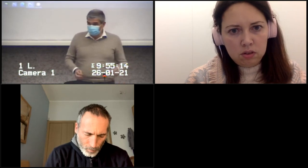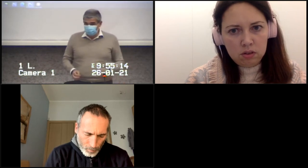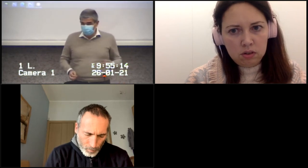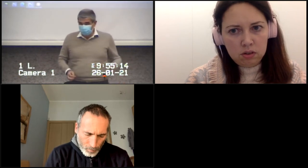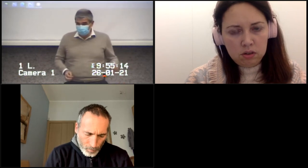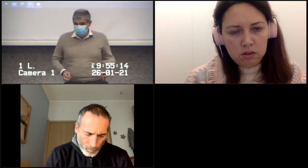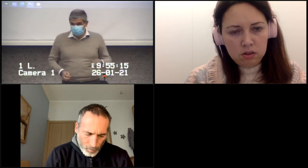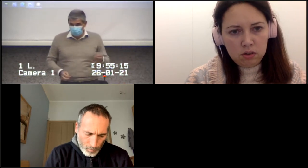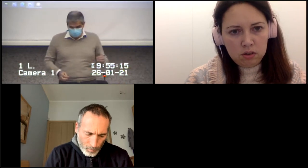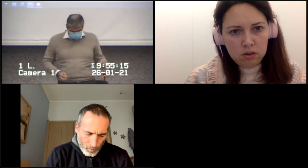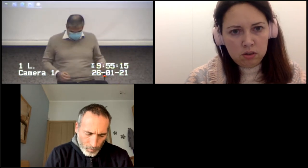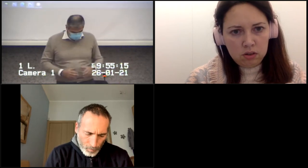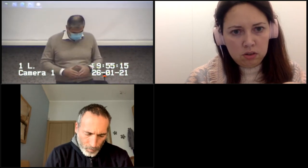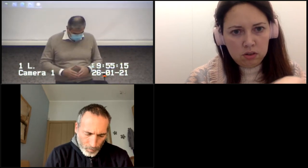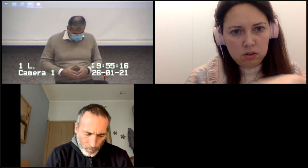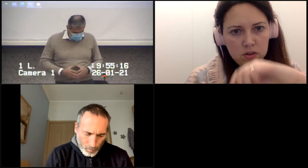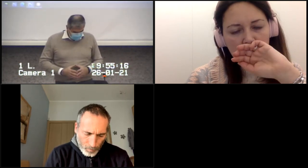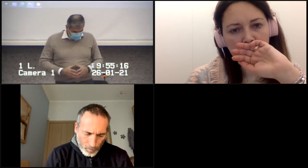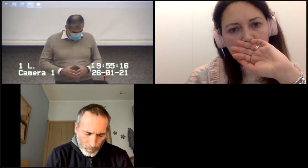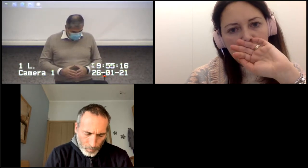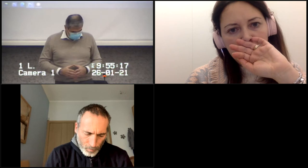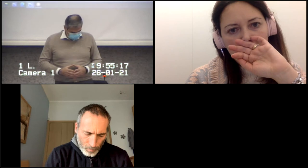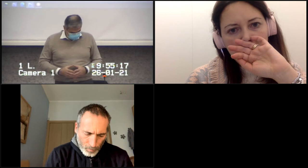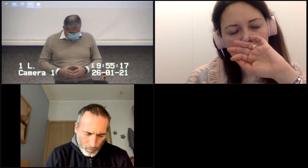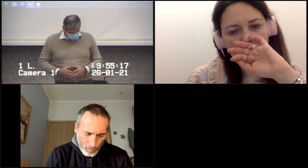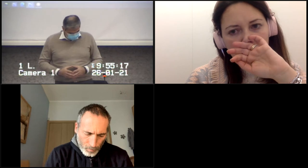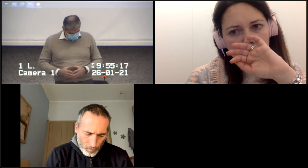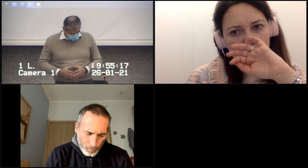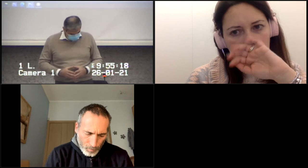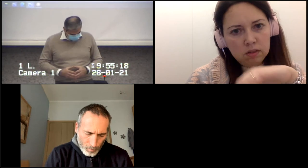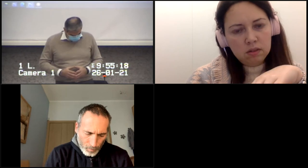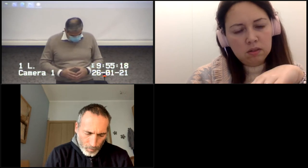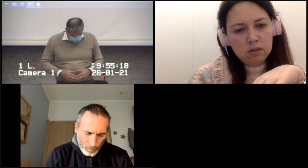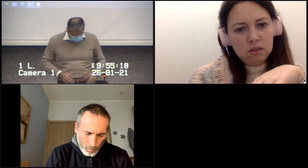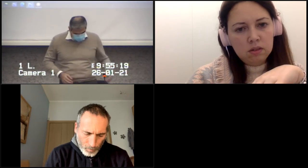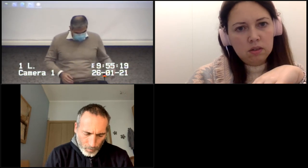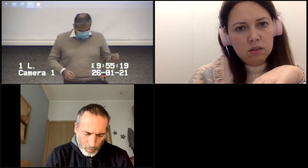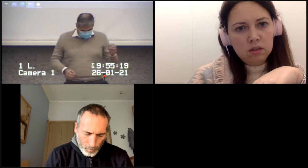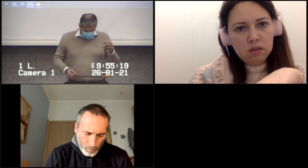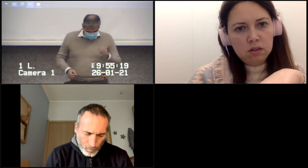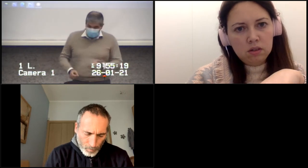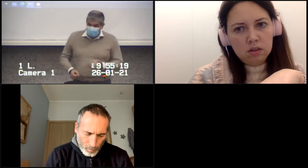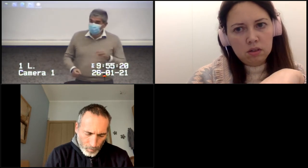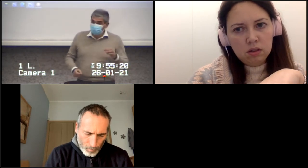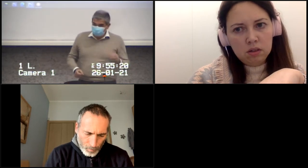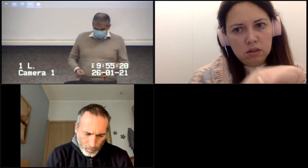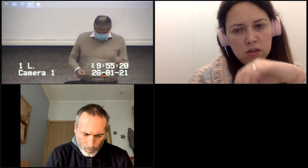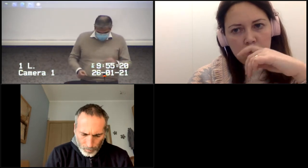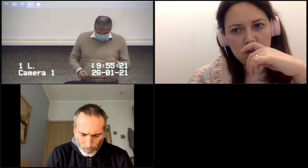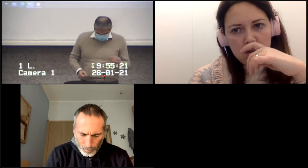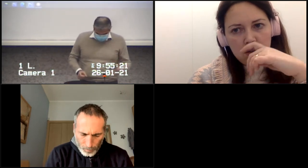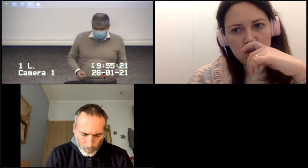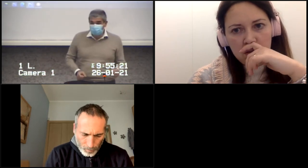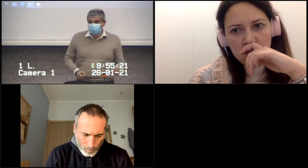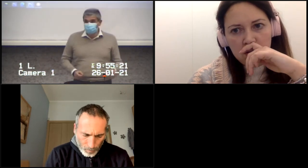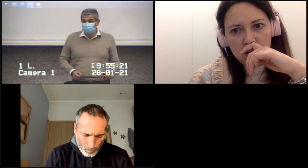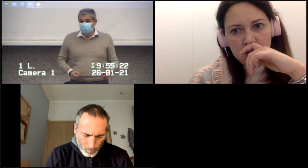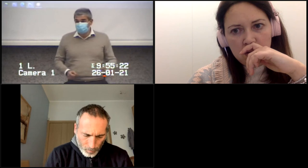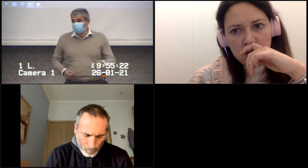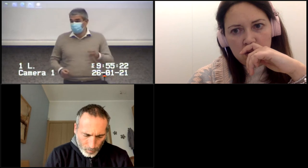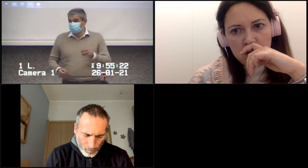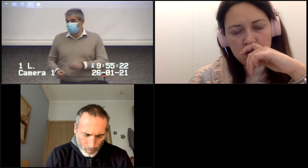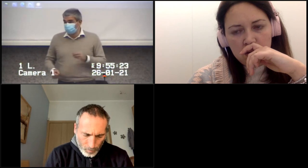occupata dalla rampa di scivolo per accedere ai box sotterranei, a una parte occupata da impianto